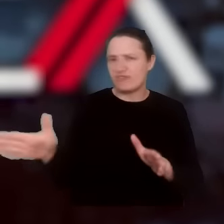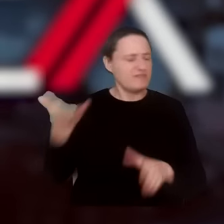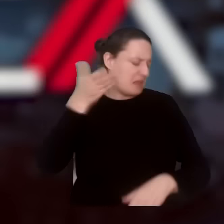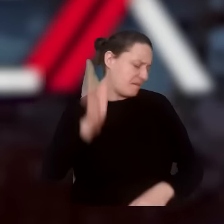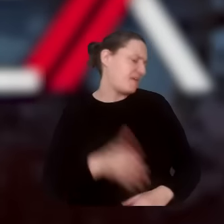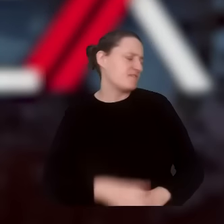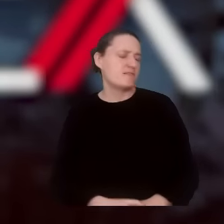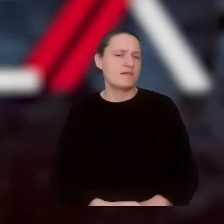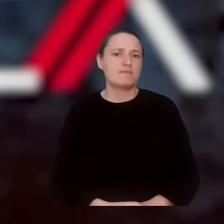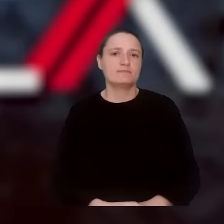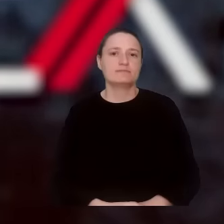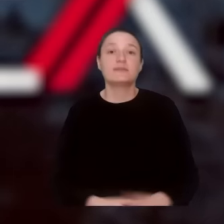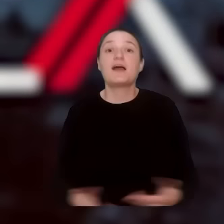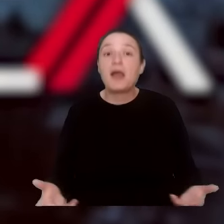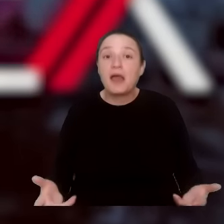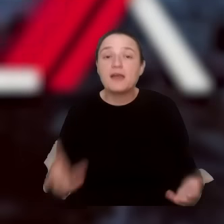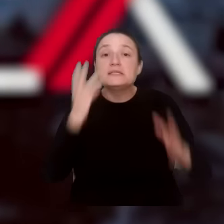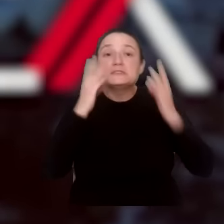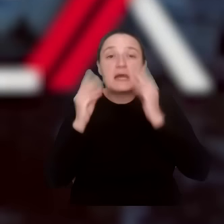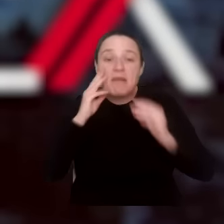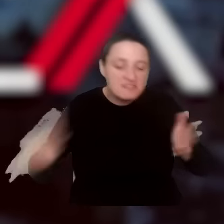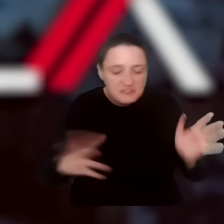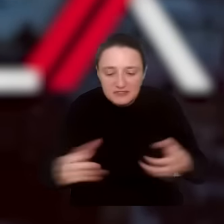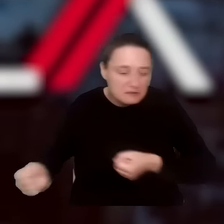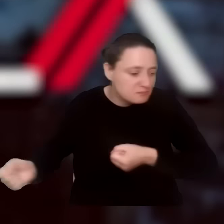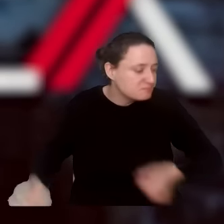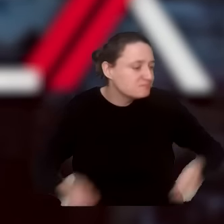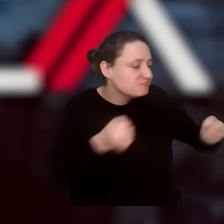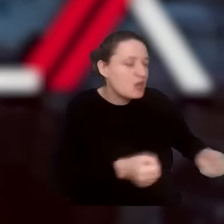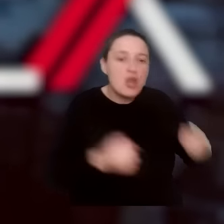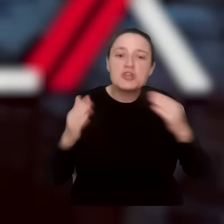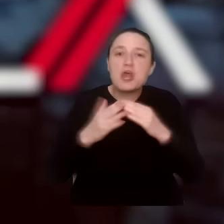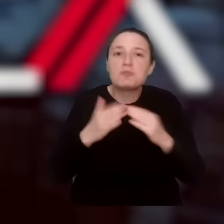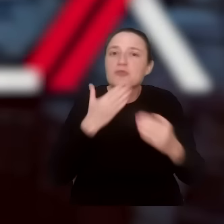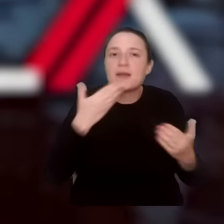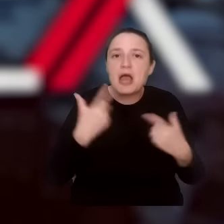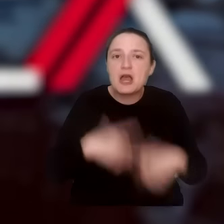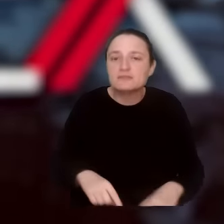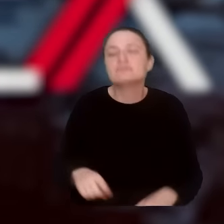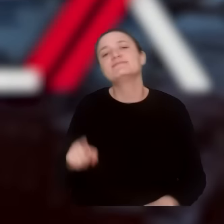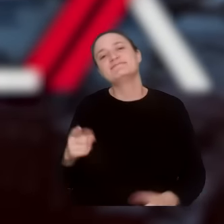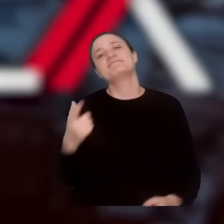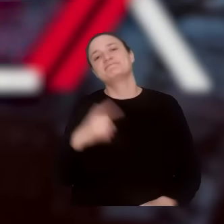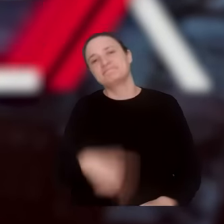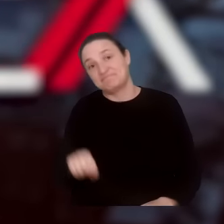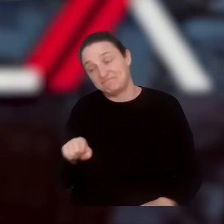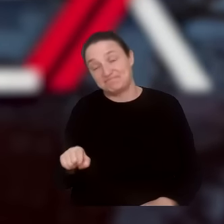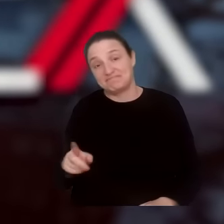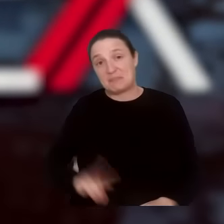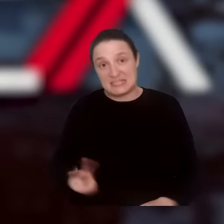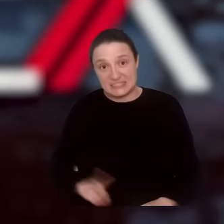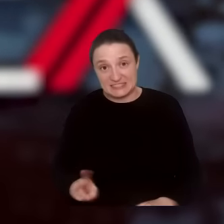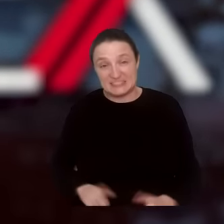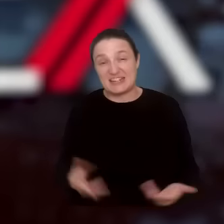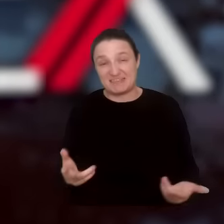No, czyli zabrał zabawki i nikogo nie ma w domu. Psuliśmy od początku, że z tym ministrem kultury to jakiś czeski film, ale teraz mamy to czarno na